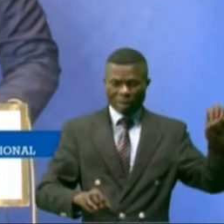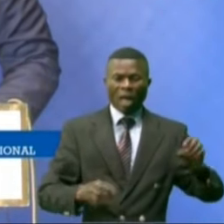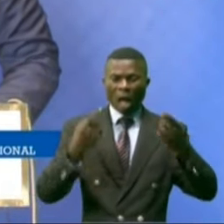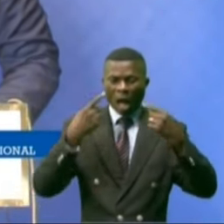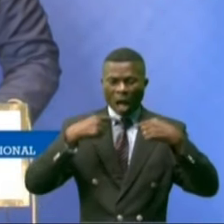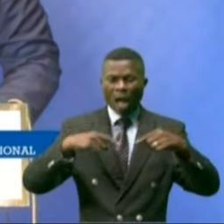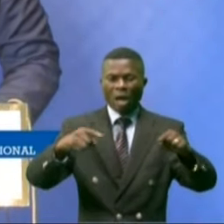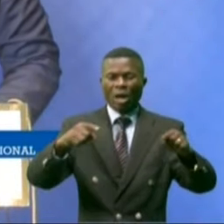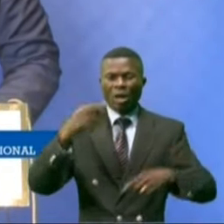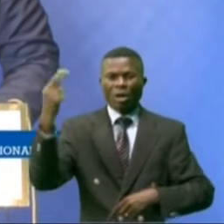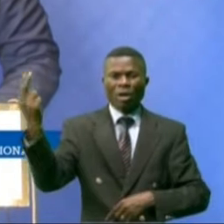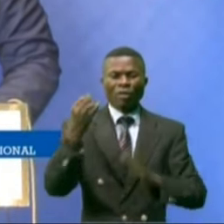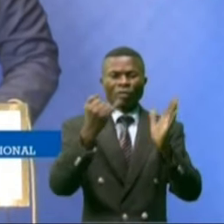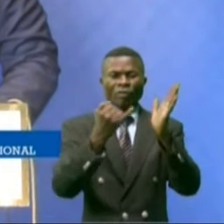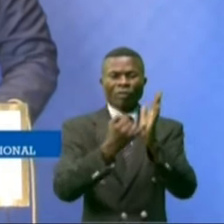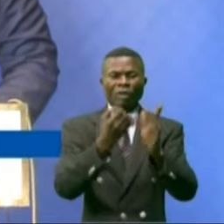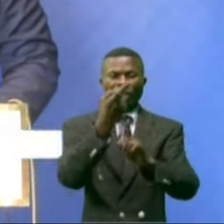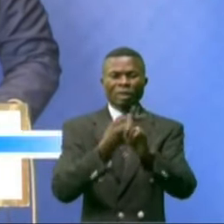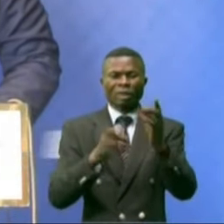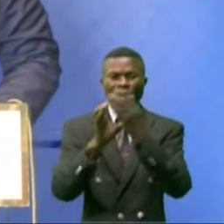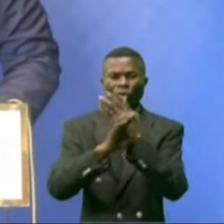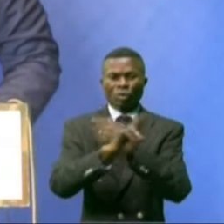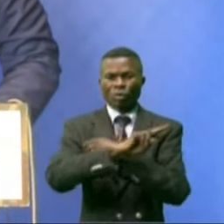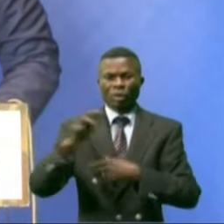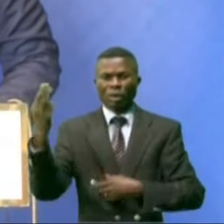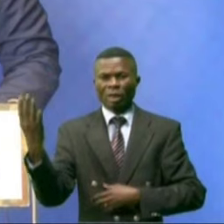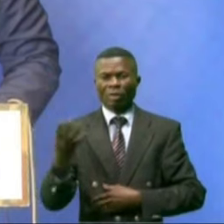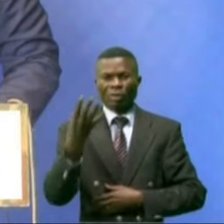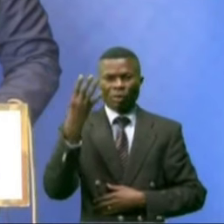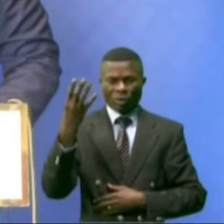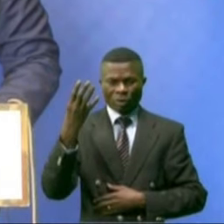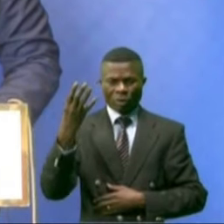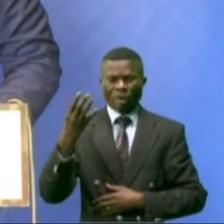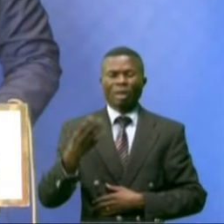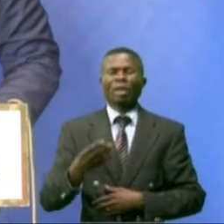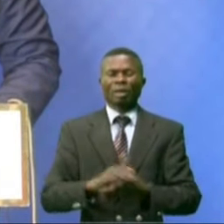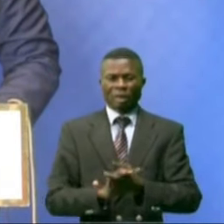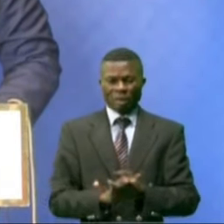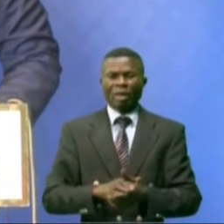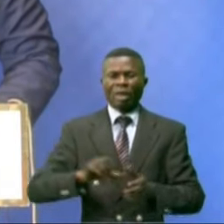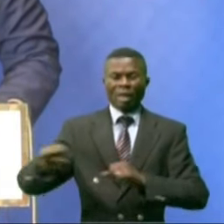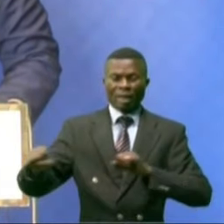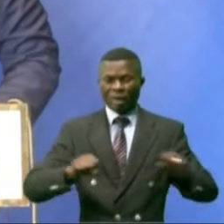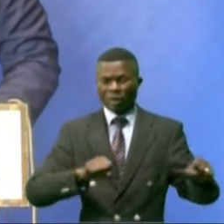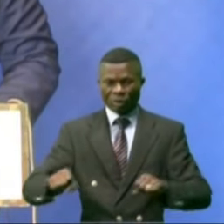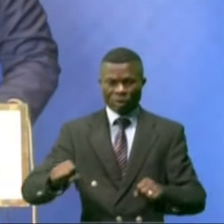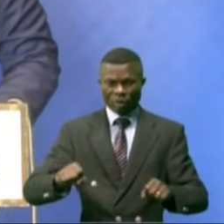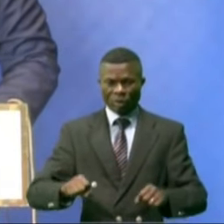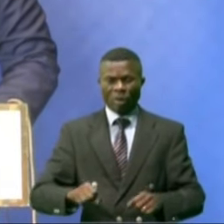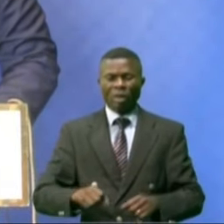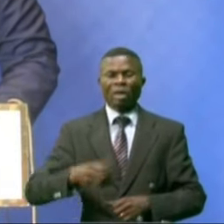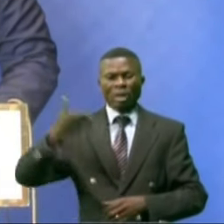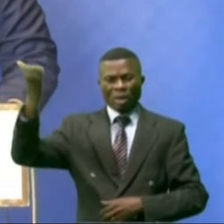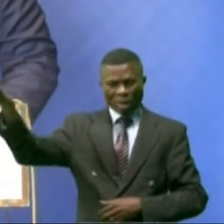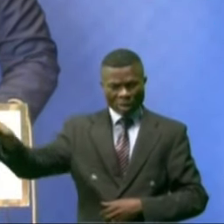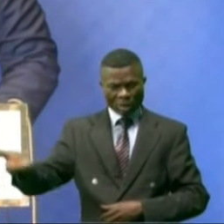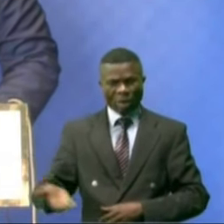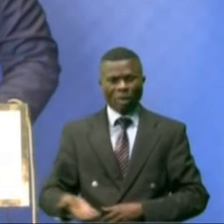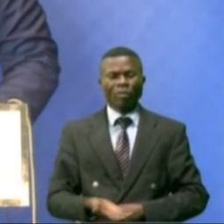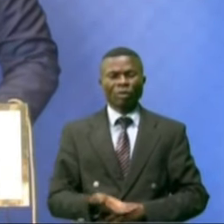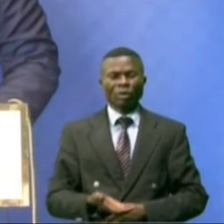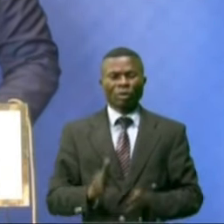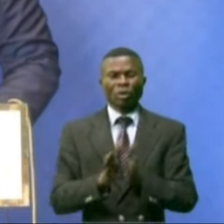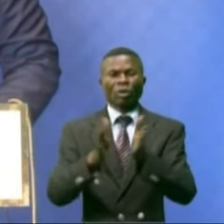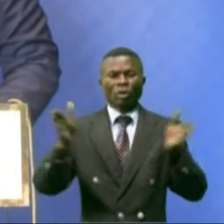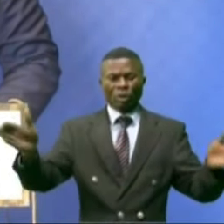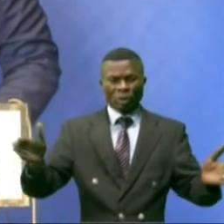ce 26 août 2024 l'extrait des rôles qui annonce l'examen en audience publique de